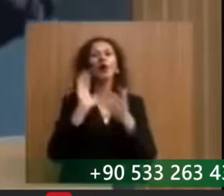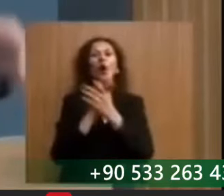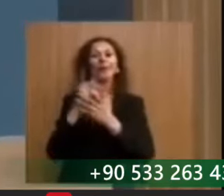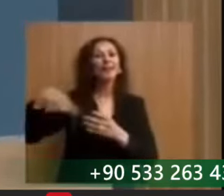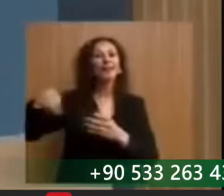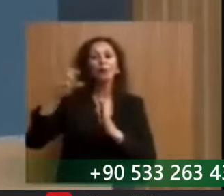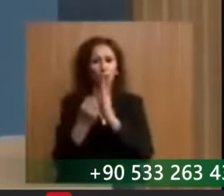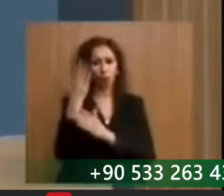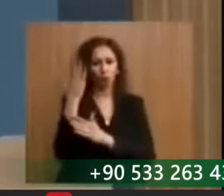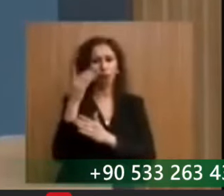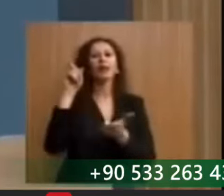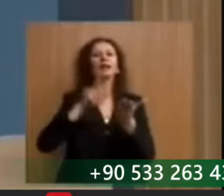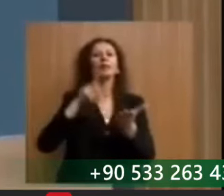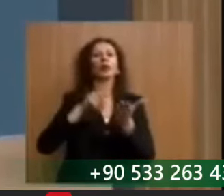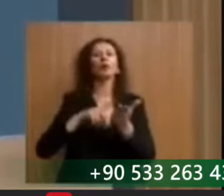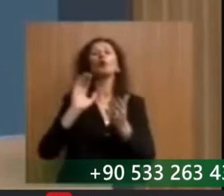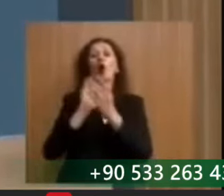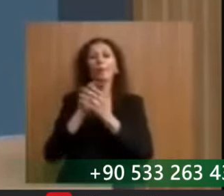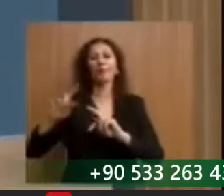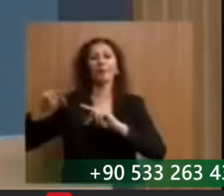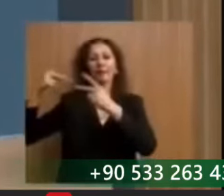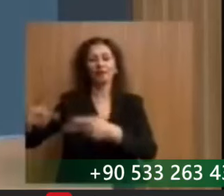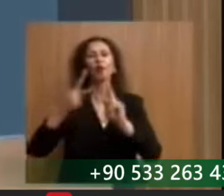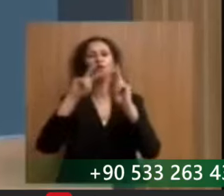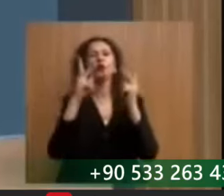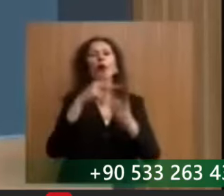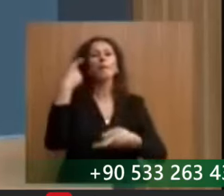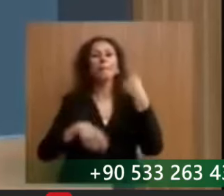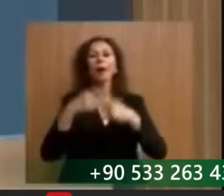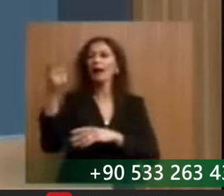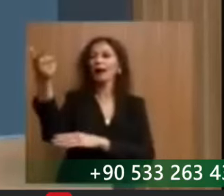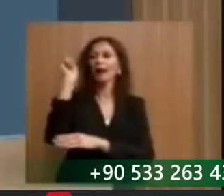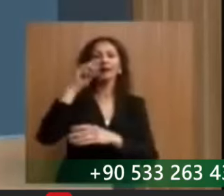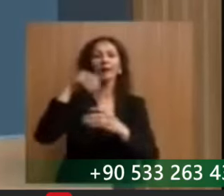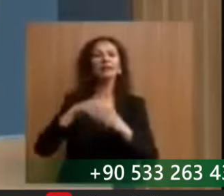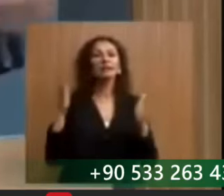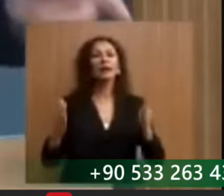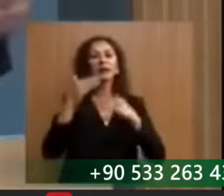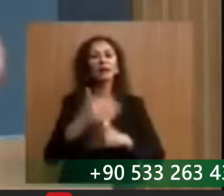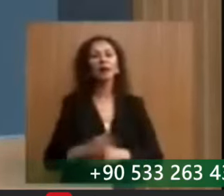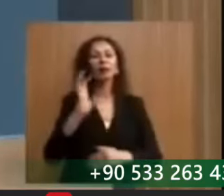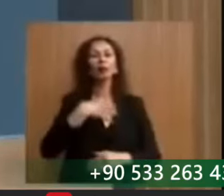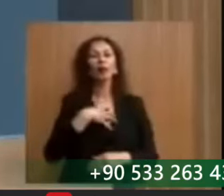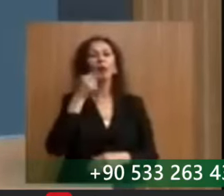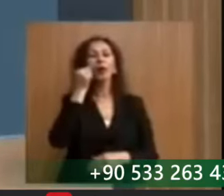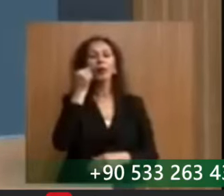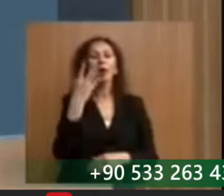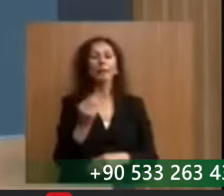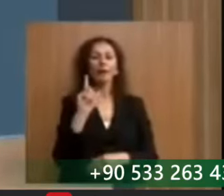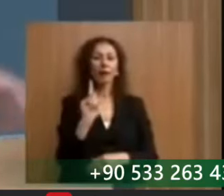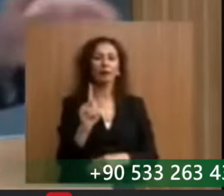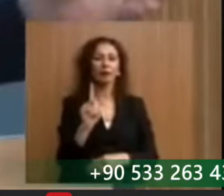kooperatifleri kurdurduk. Tapuları kooperatife devrettik. Dünya Bankası'nın kredi kullandırma standartlarında mülkiyetin şahıslı olması